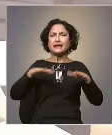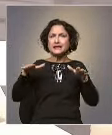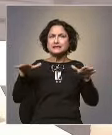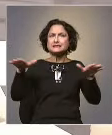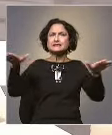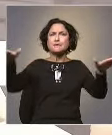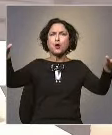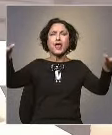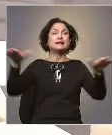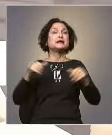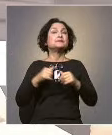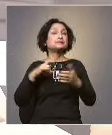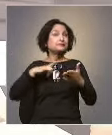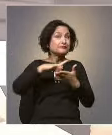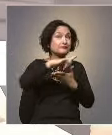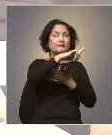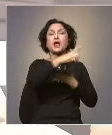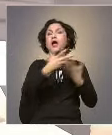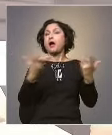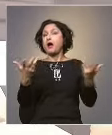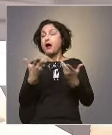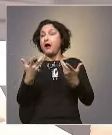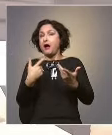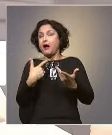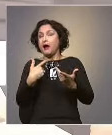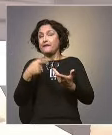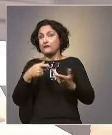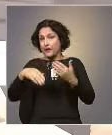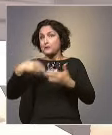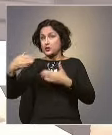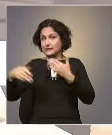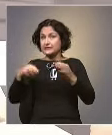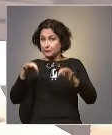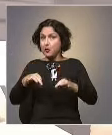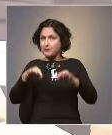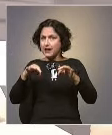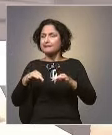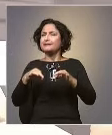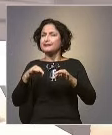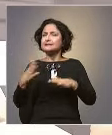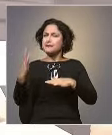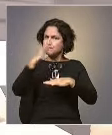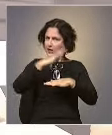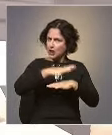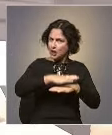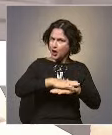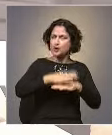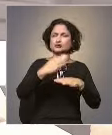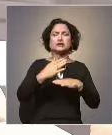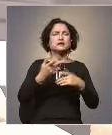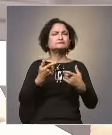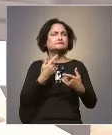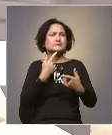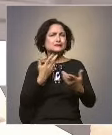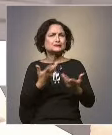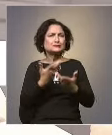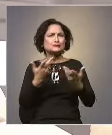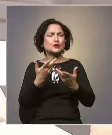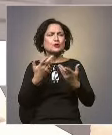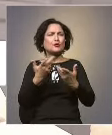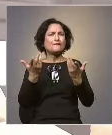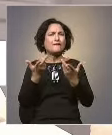отношение. В момента тези, нали, разработки са в процес на, нали, прилагане и на... Тъй като в